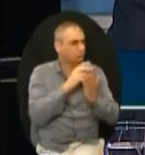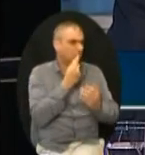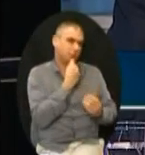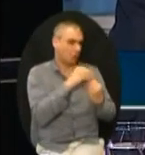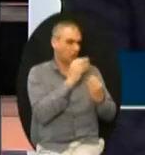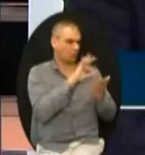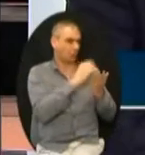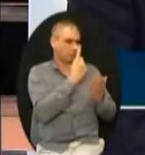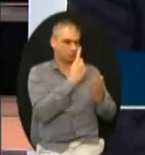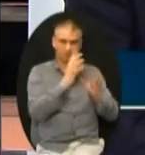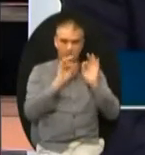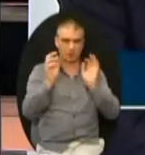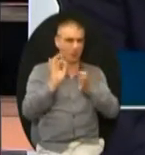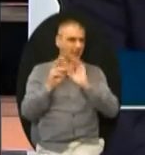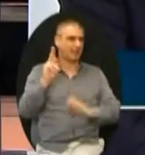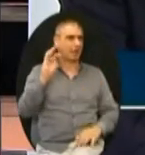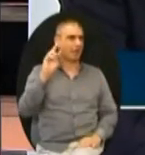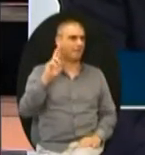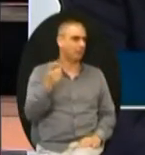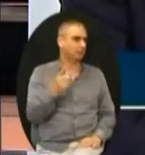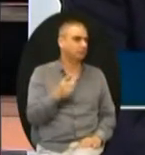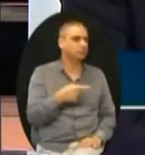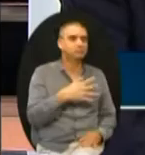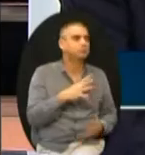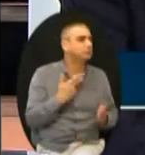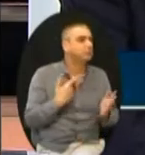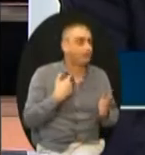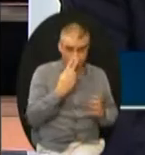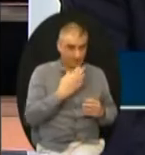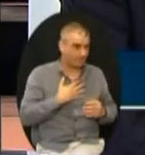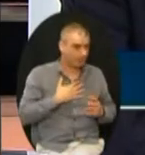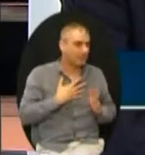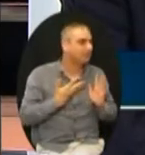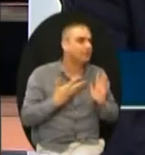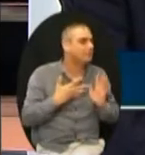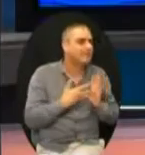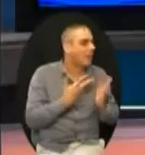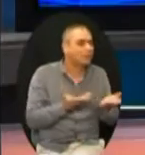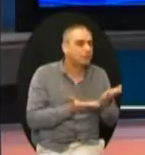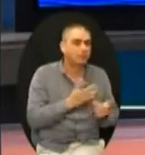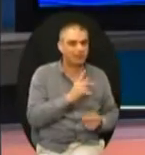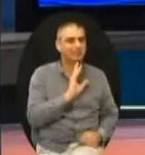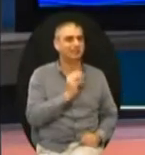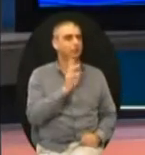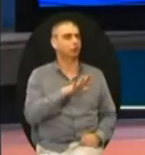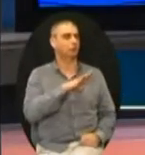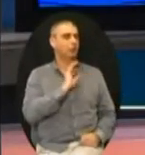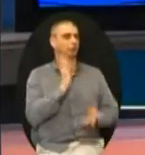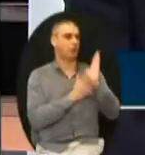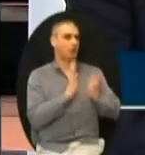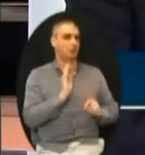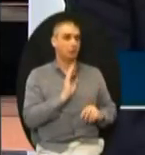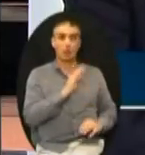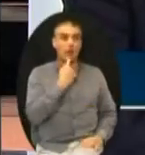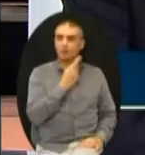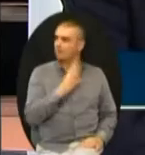חשובה שהתחיל אותה עורך דין כמר. אז מבחנו מבחינתי סכנת האלימות. אני חושב שכל אמירה, גם אם היא